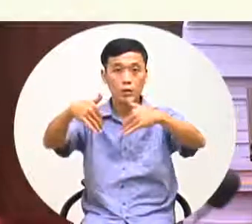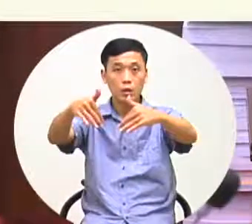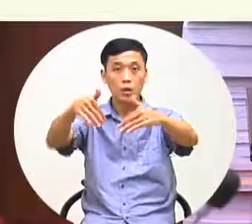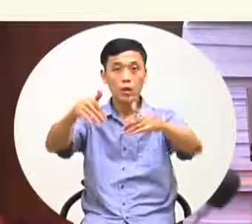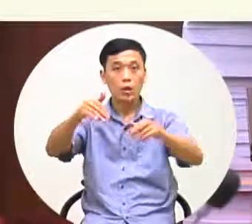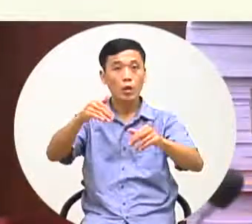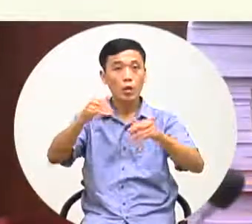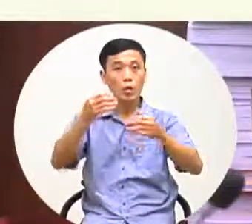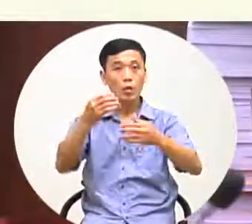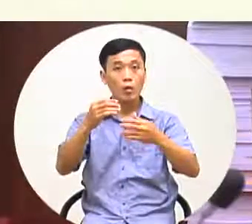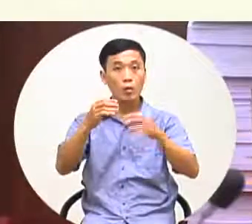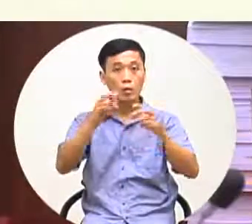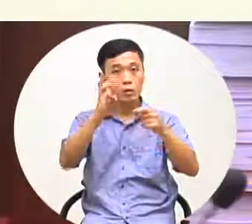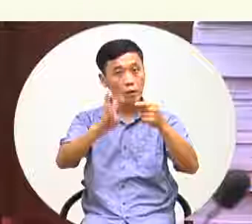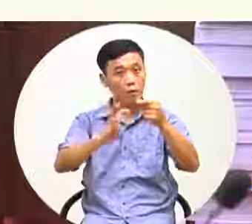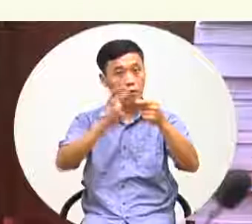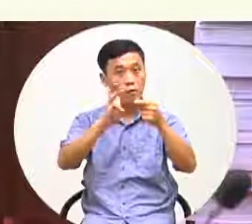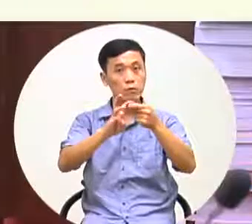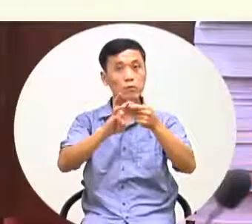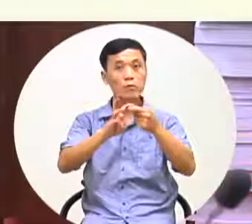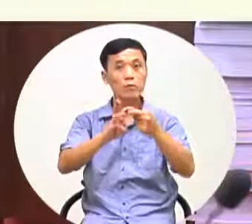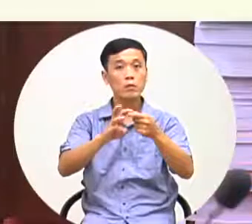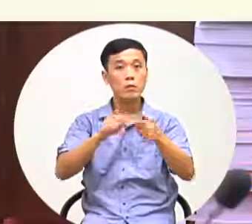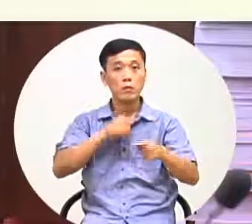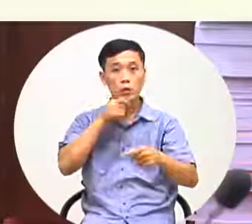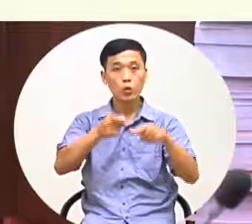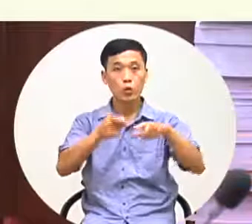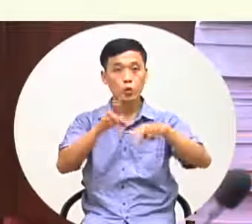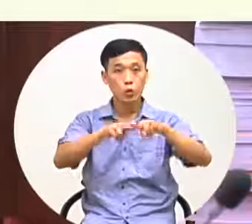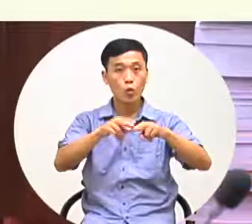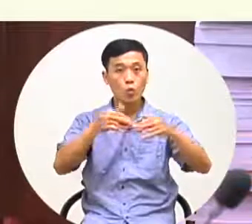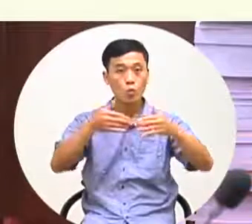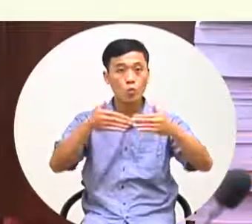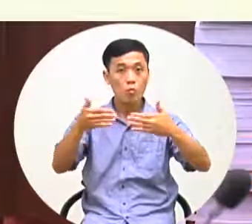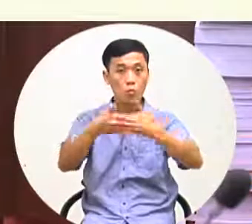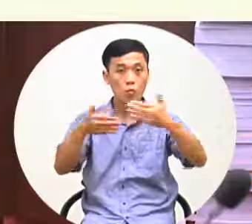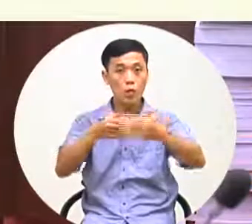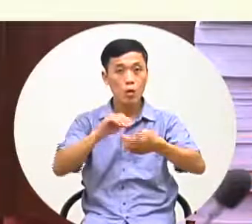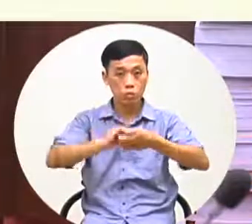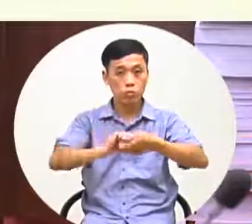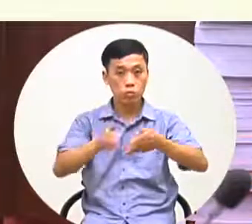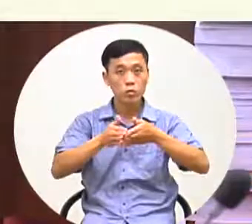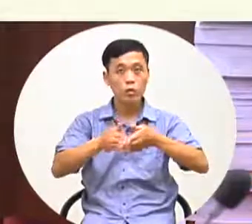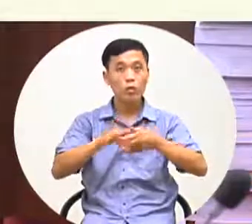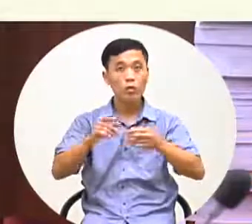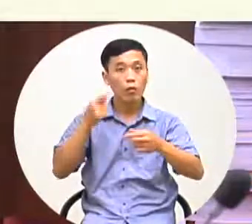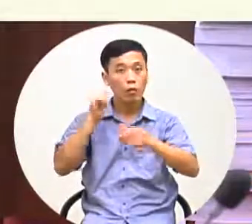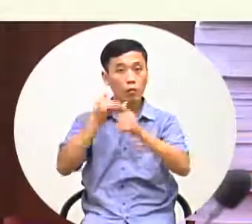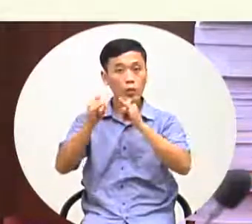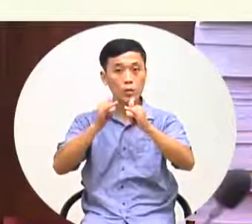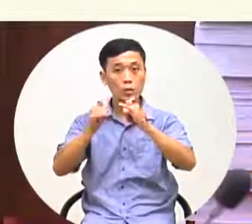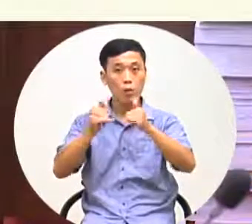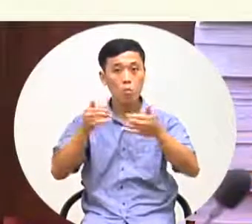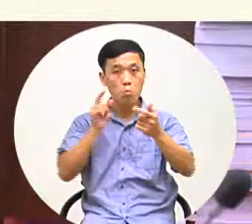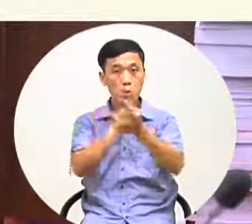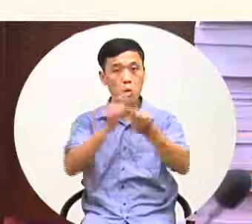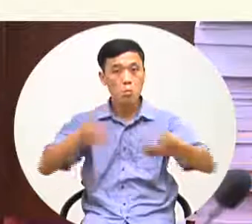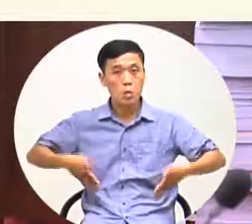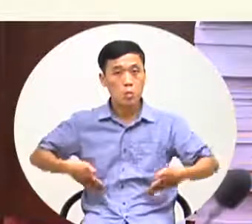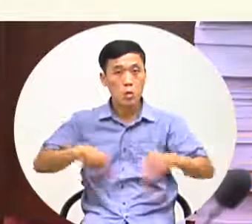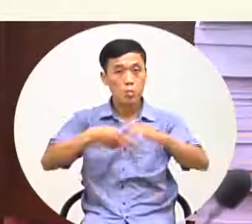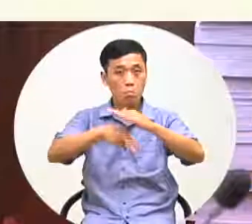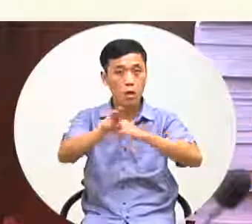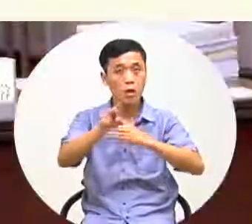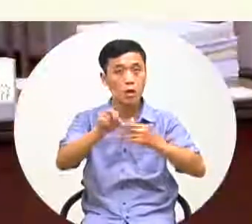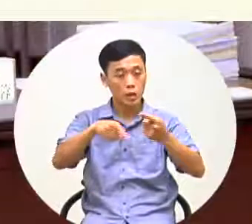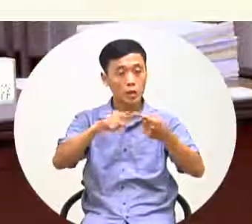啊，实属的公共通行是必要，考量民众检举，遇到紧急事件逃生之必要，应该保留通道。这就是咱的